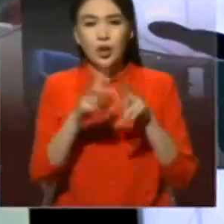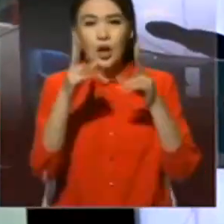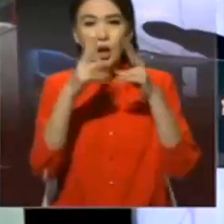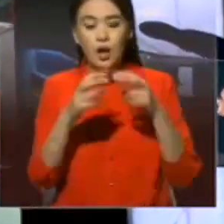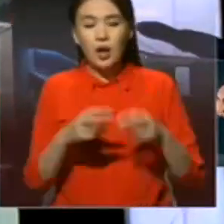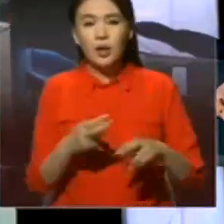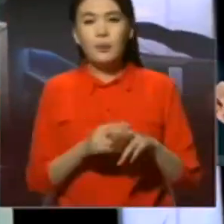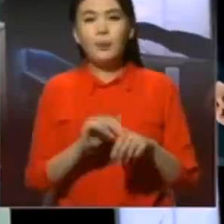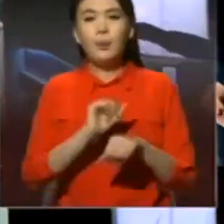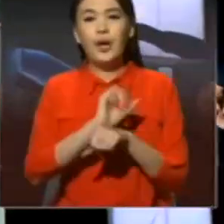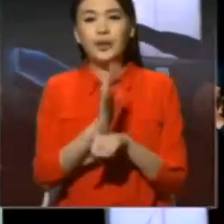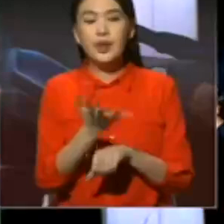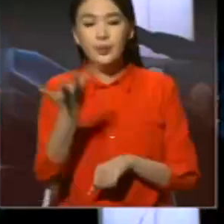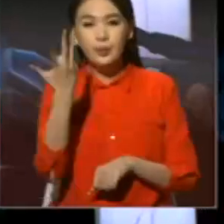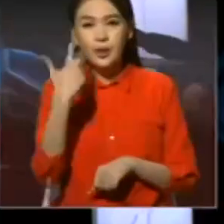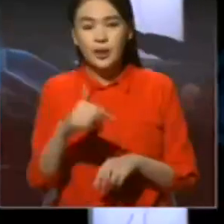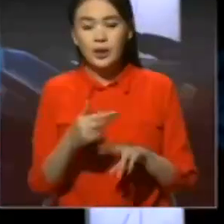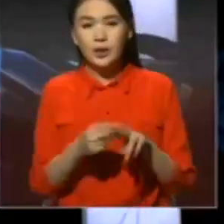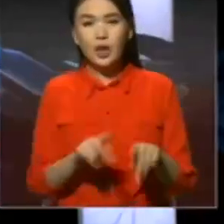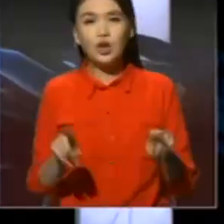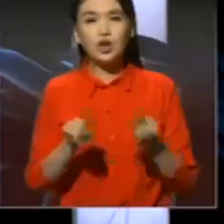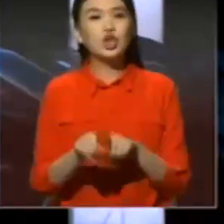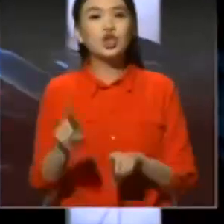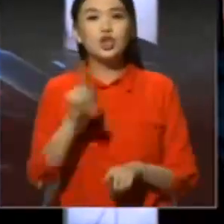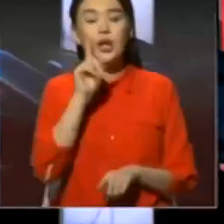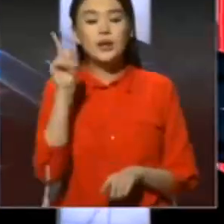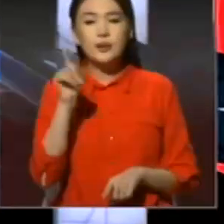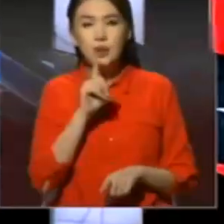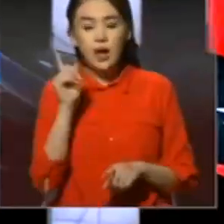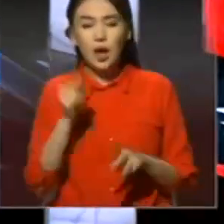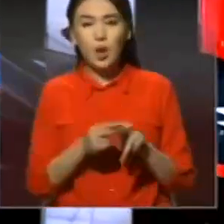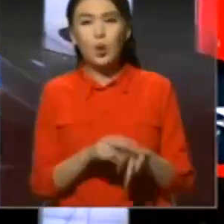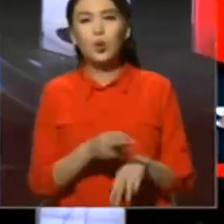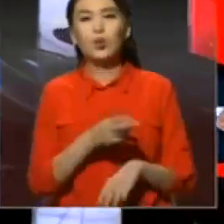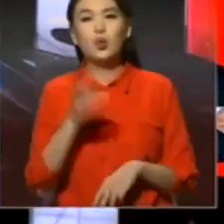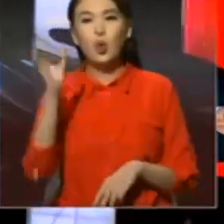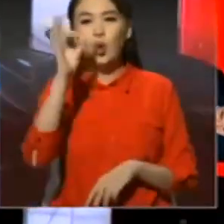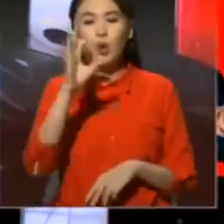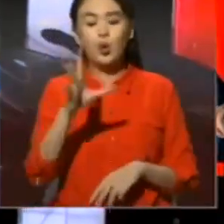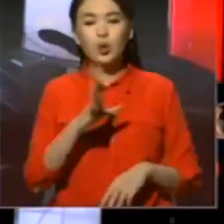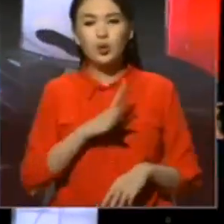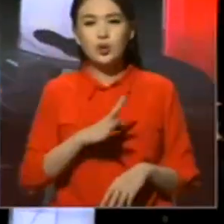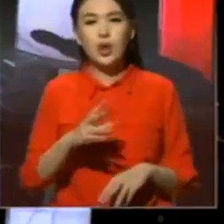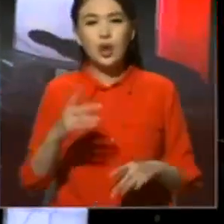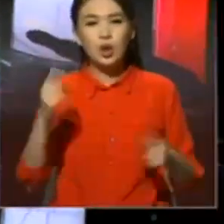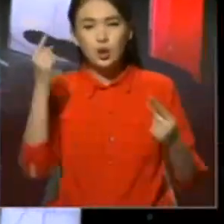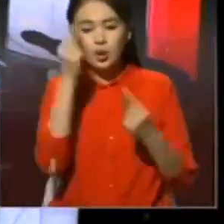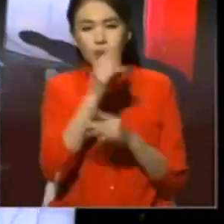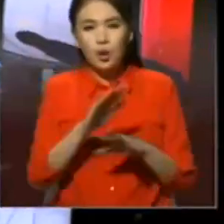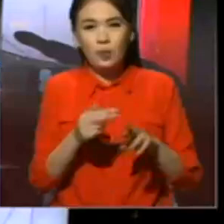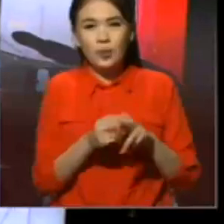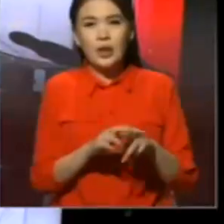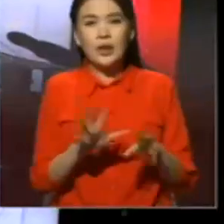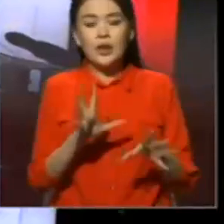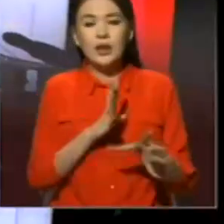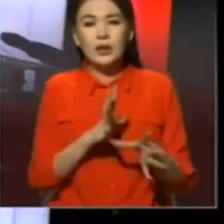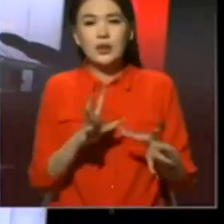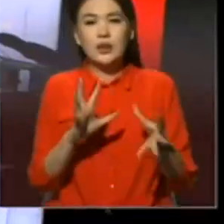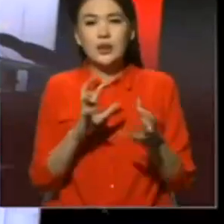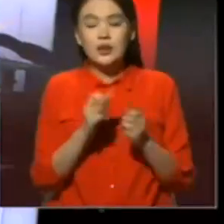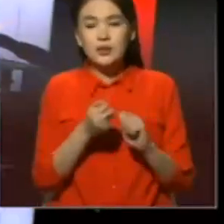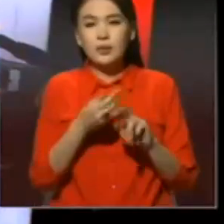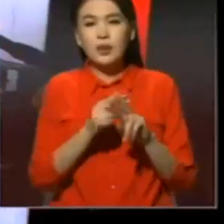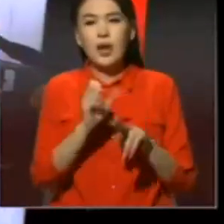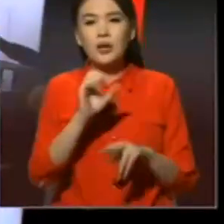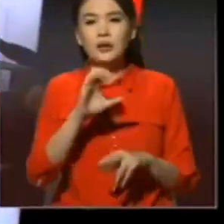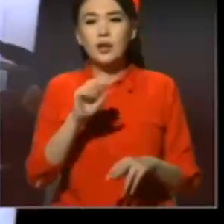кезінде көрдік. Пандемия кезінде бұлар жастар өзі өлім жайлы ештеңе ойлаған жоқ. Ол жаңа қысылып жатқан жандарға